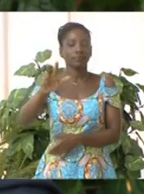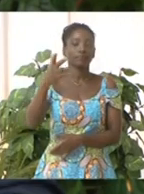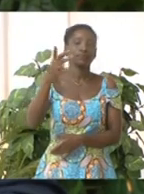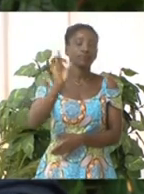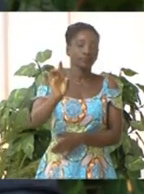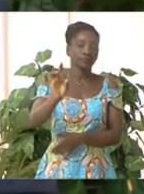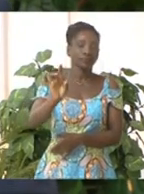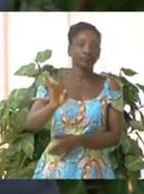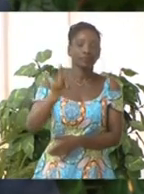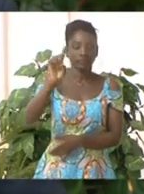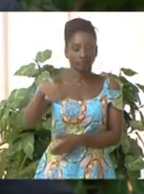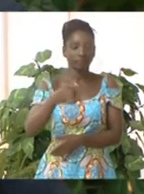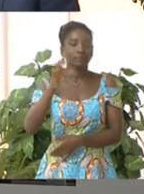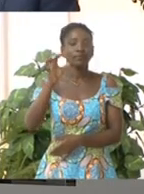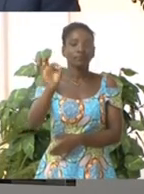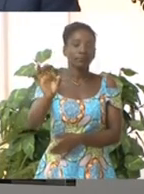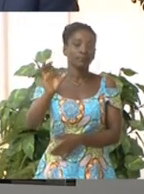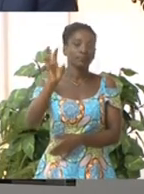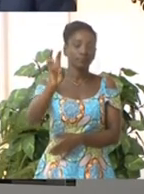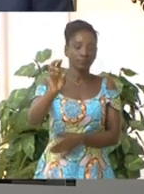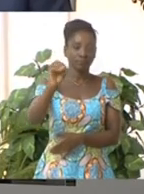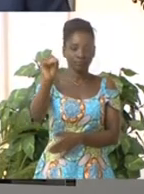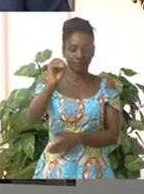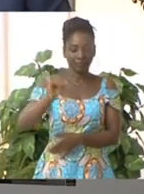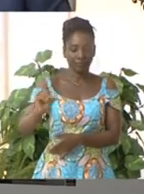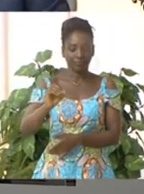soit 1,96%.